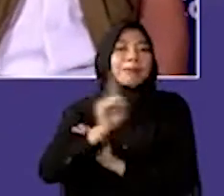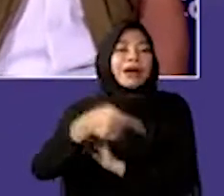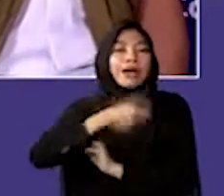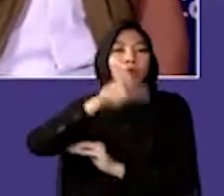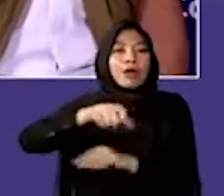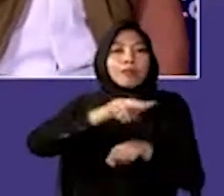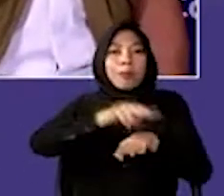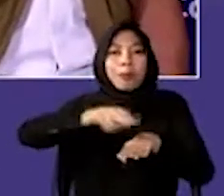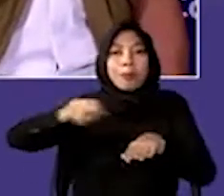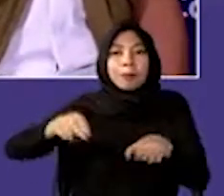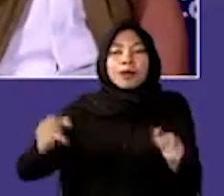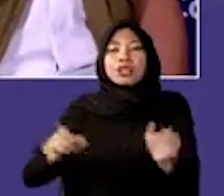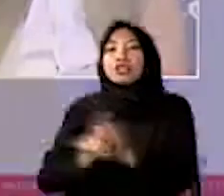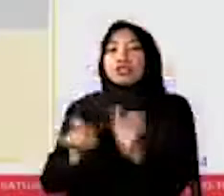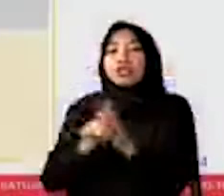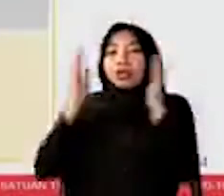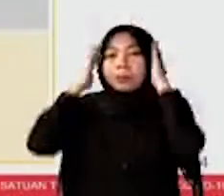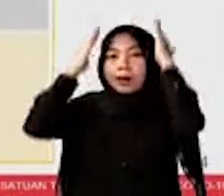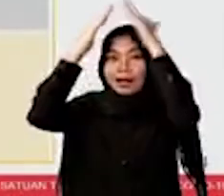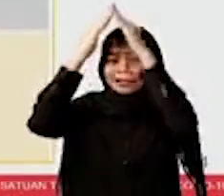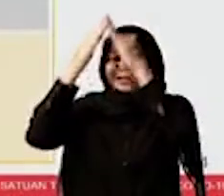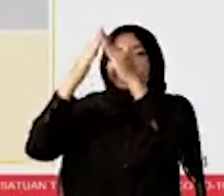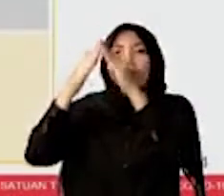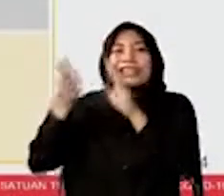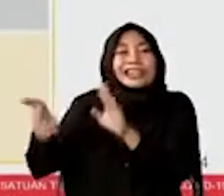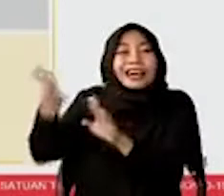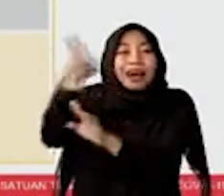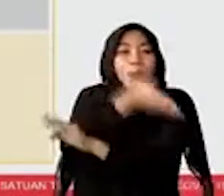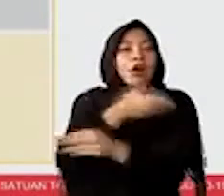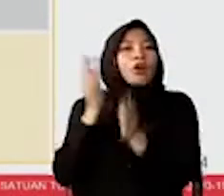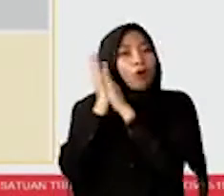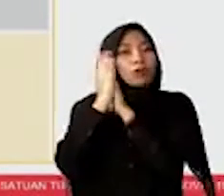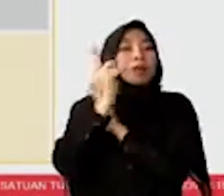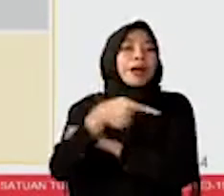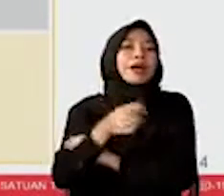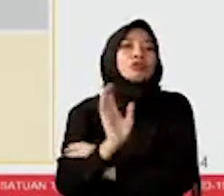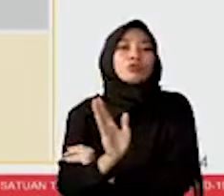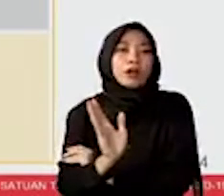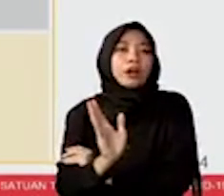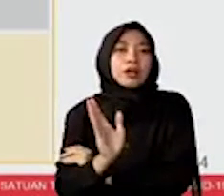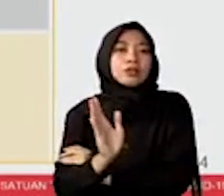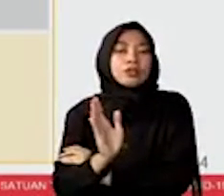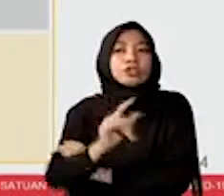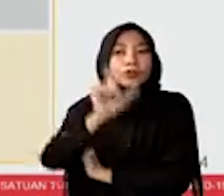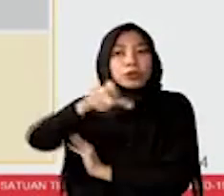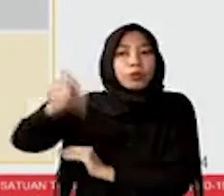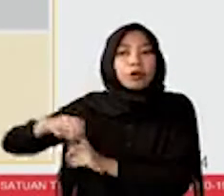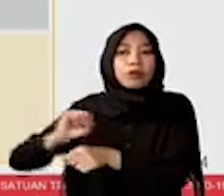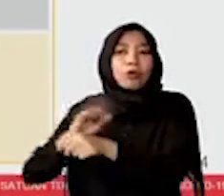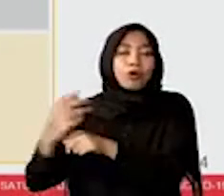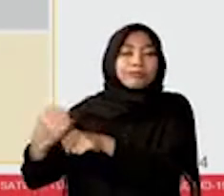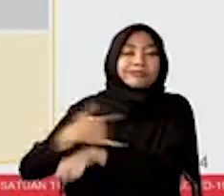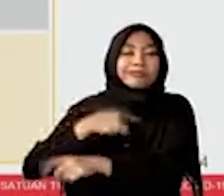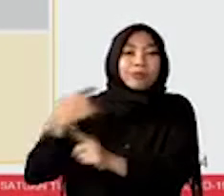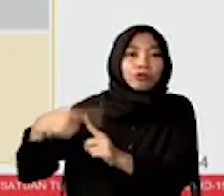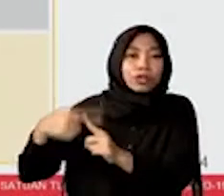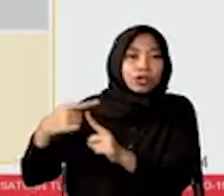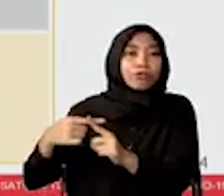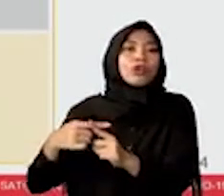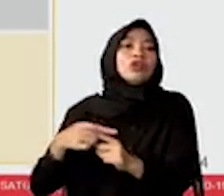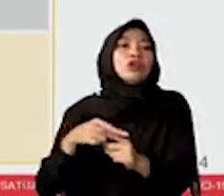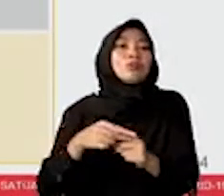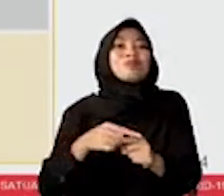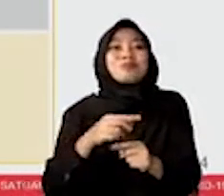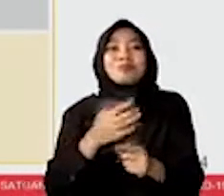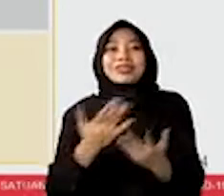Sulawesi Selatan terutama Makassar sudah dari awal memanfaatkan hotel untuk ee fasilitas isolasi Mandiri